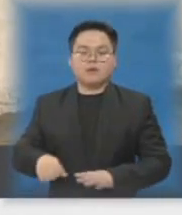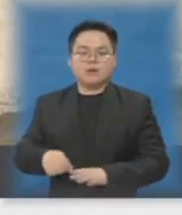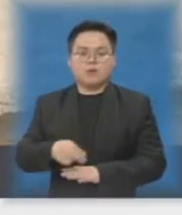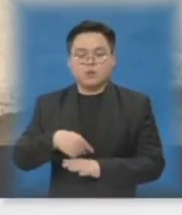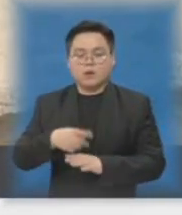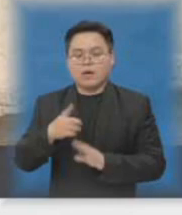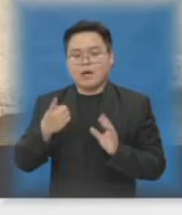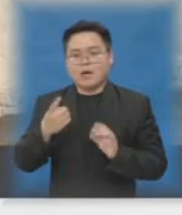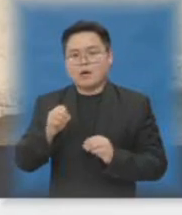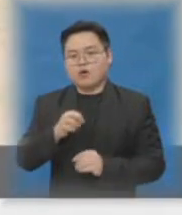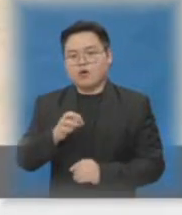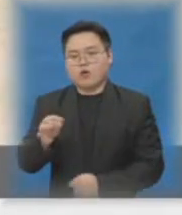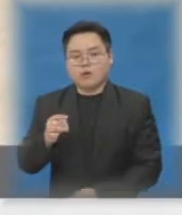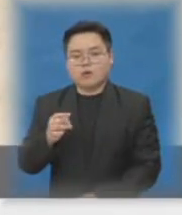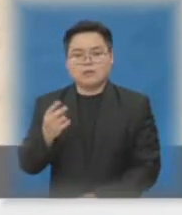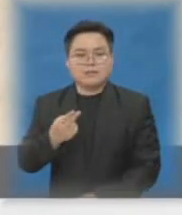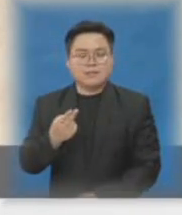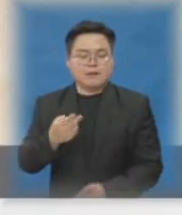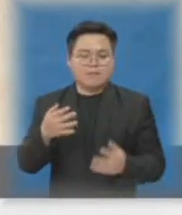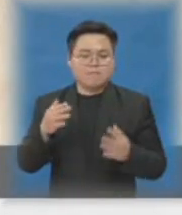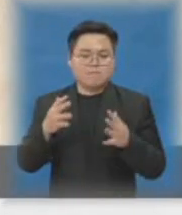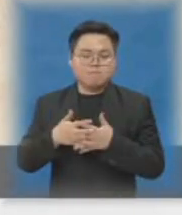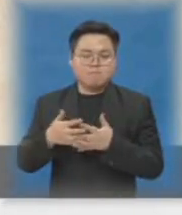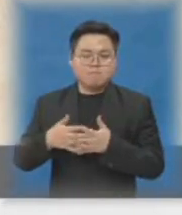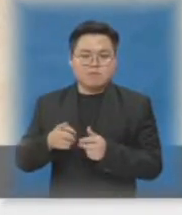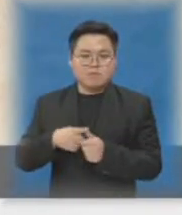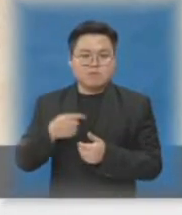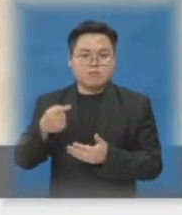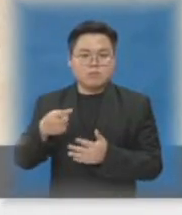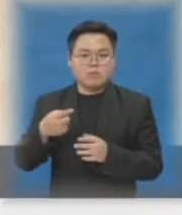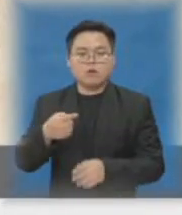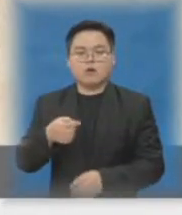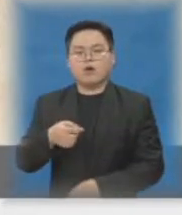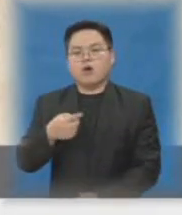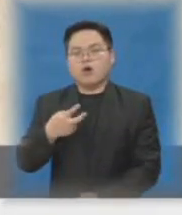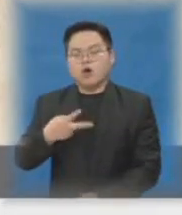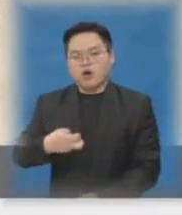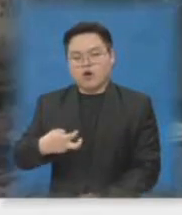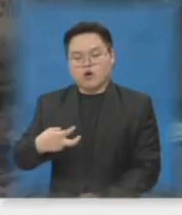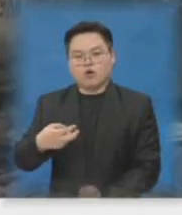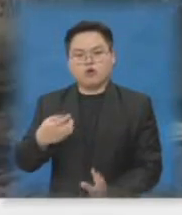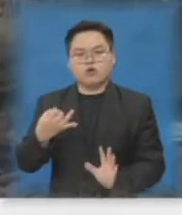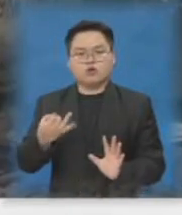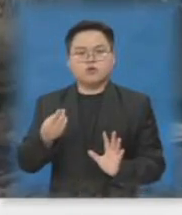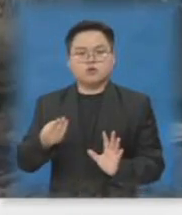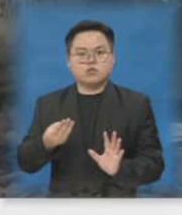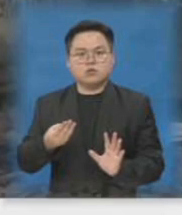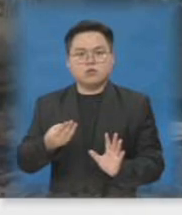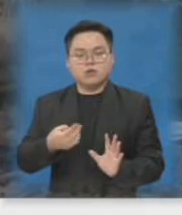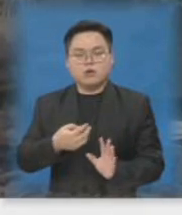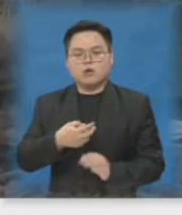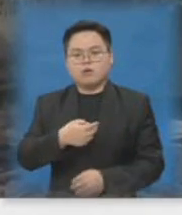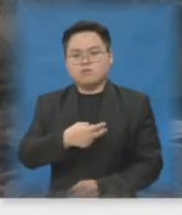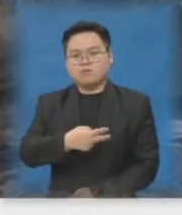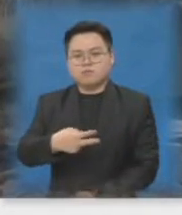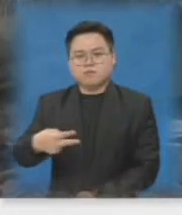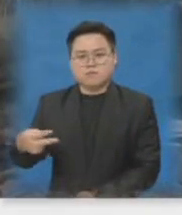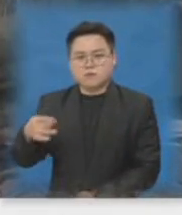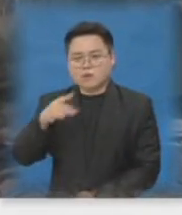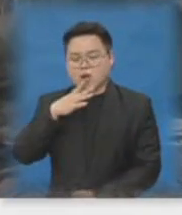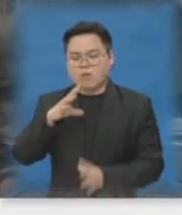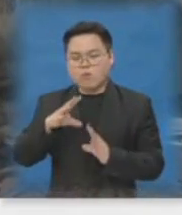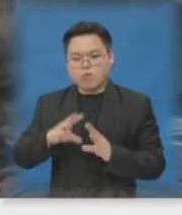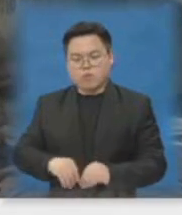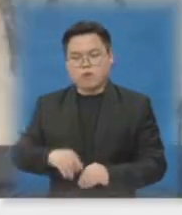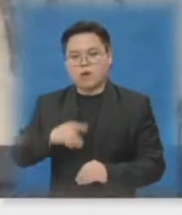100 айлын нийтийн цагаан байрнууд нэртэй 2 давхар 7 орон сууцны байрлагыг дахин төлөвлөлтөд оруулж шинэ хороо босгохоор